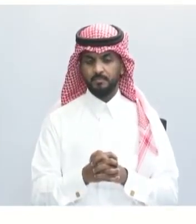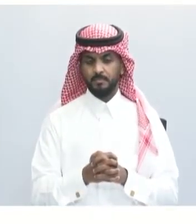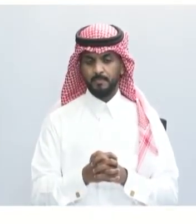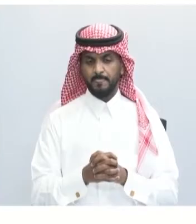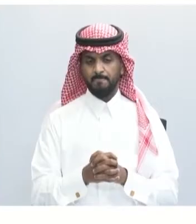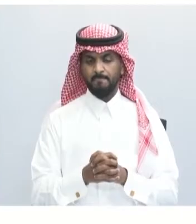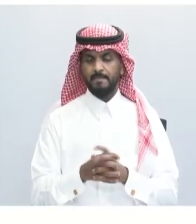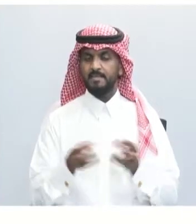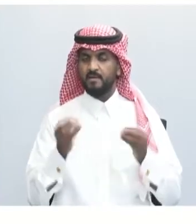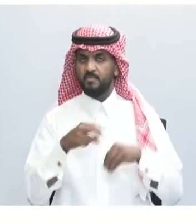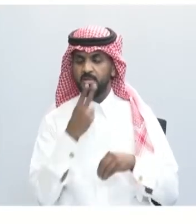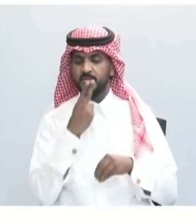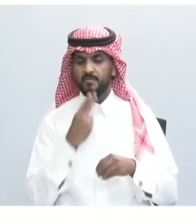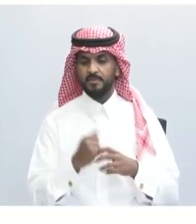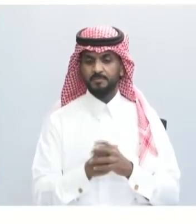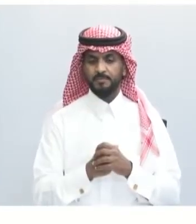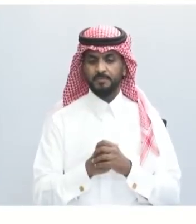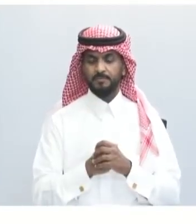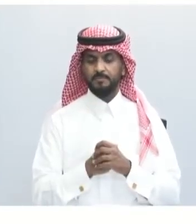كذلك من النظافه